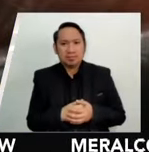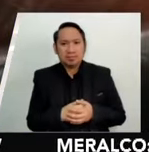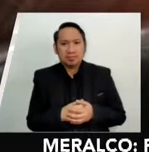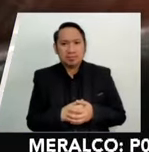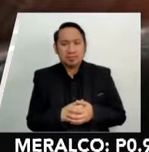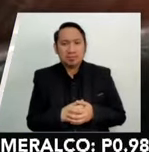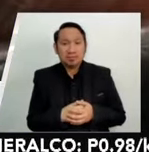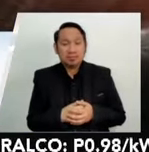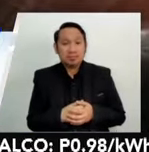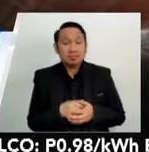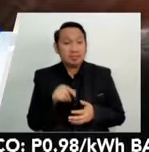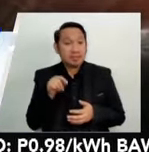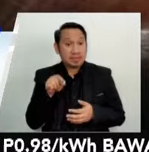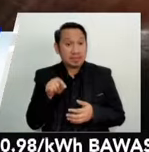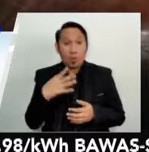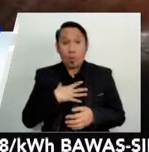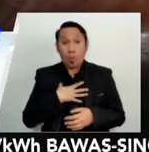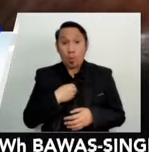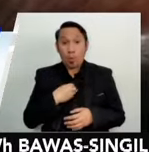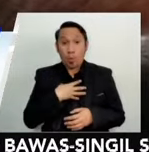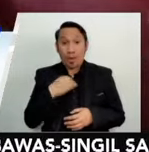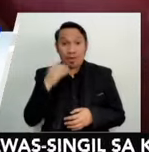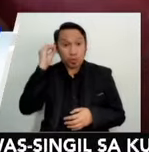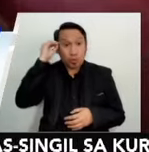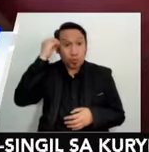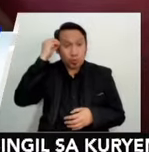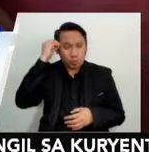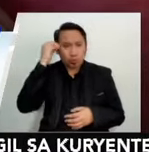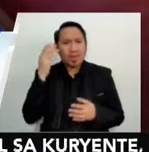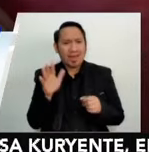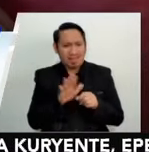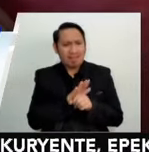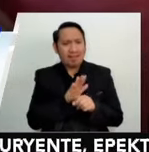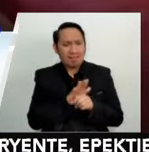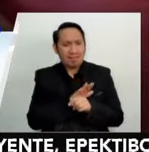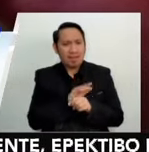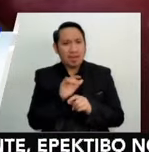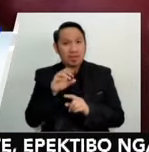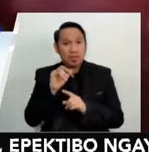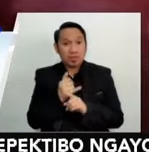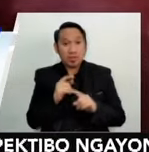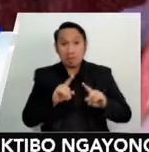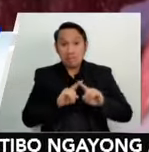supply ng puting sibuyas sasapat pa hanggang Hulyo, habang ang pulang sibuyas